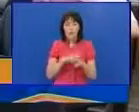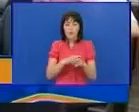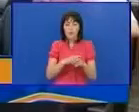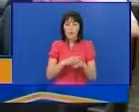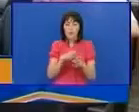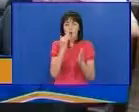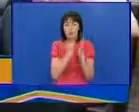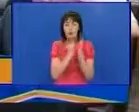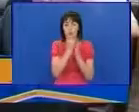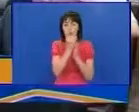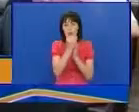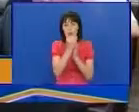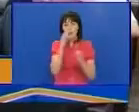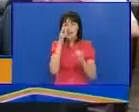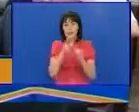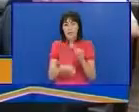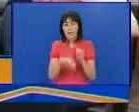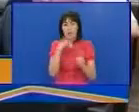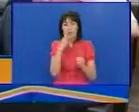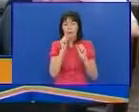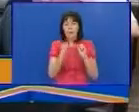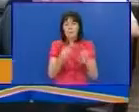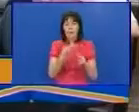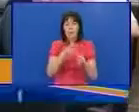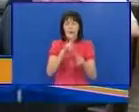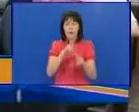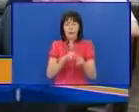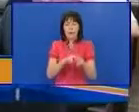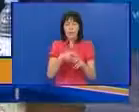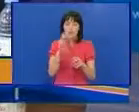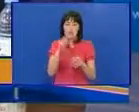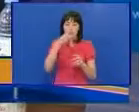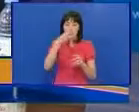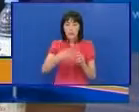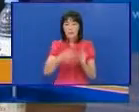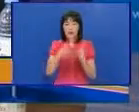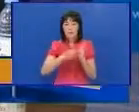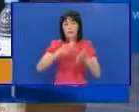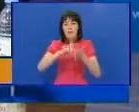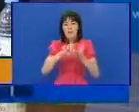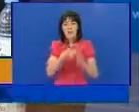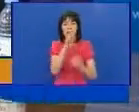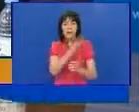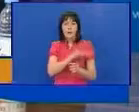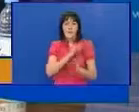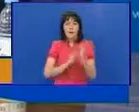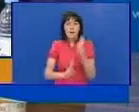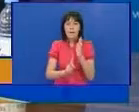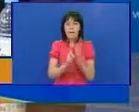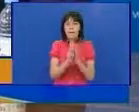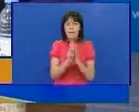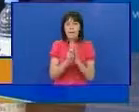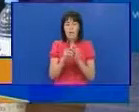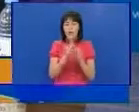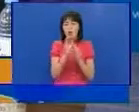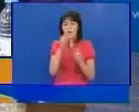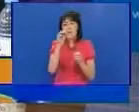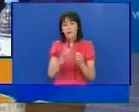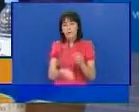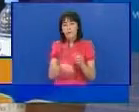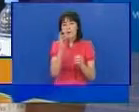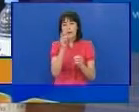жоғары деңгейде аяқтады деп айтуға да болады. Өйткені 137 жоба іске қосылып, 11 мыңнан астам жұмыс